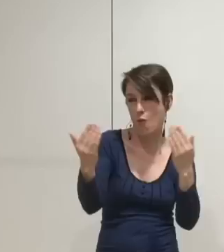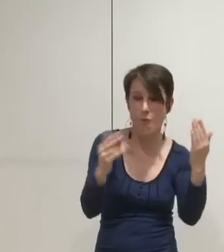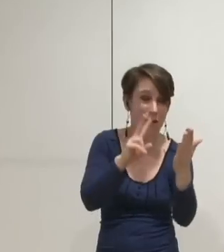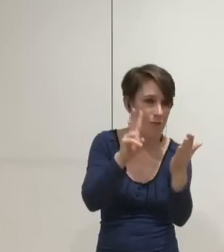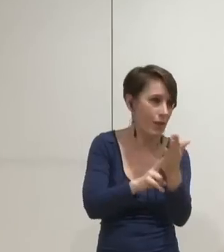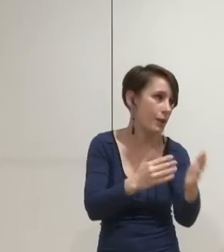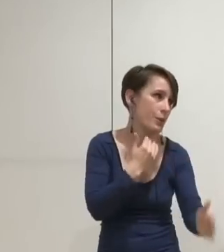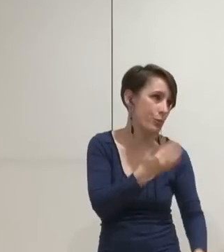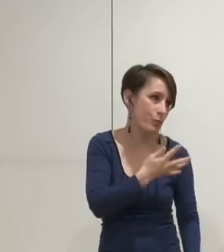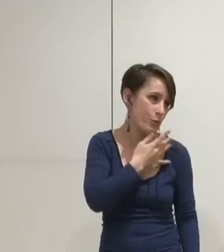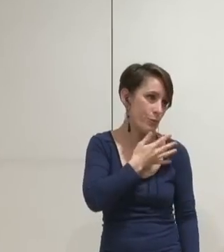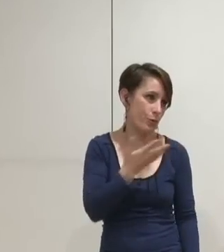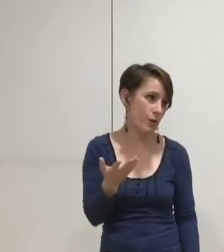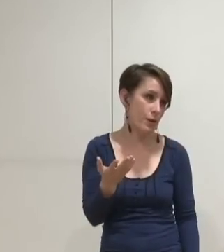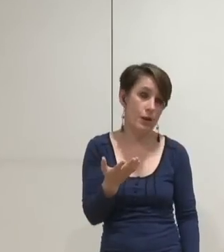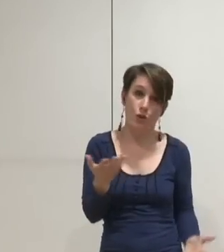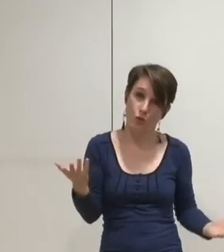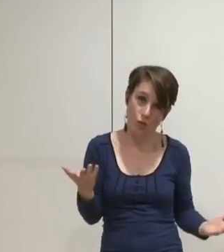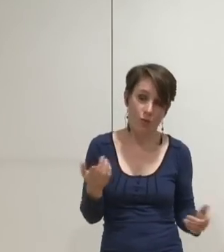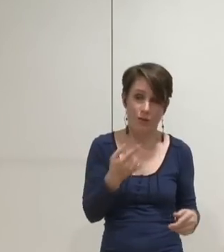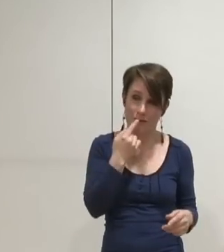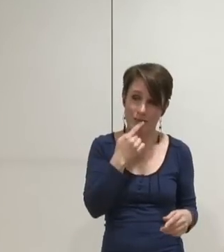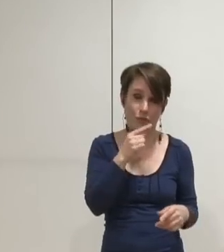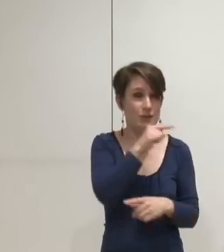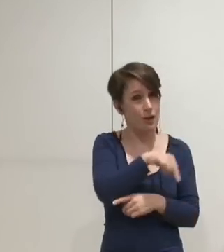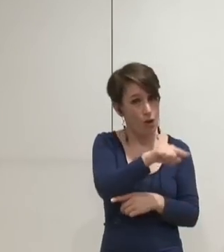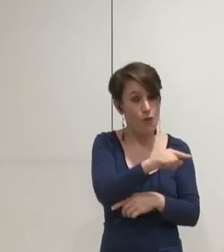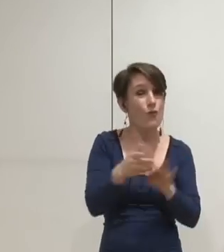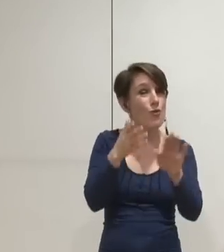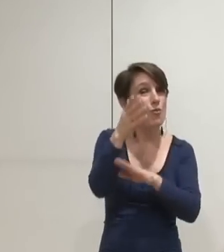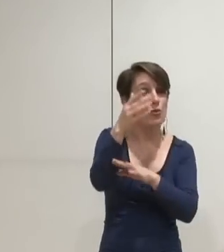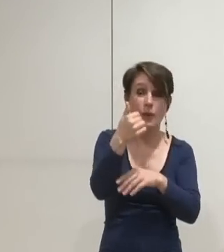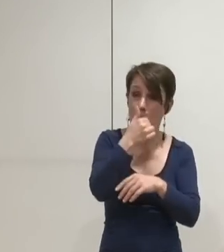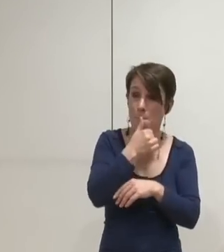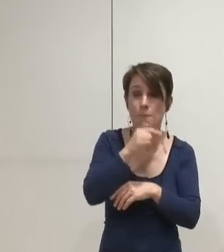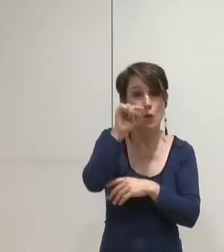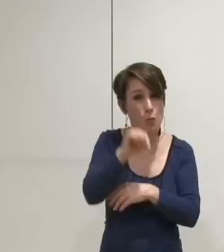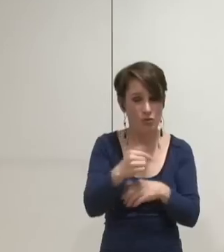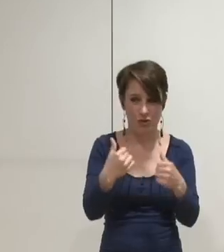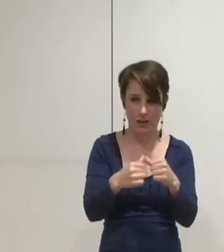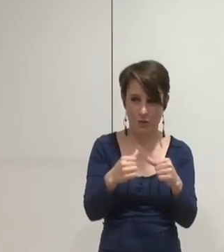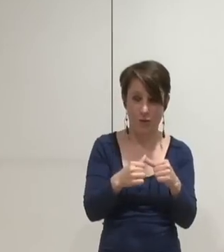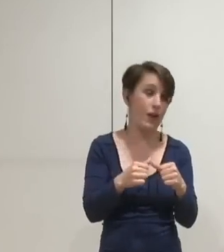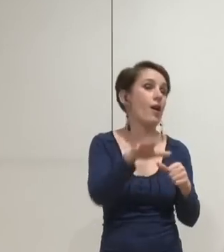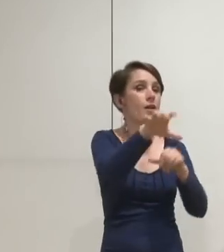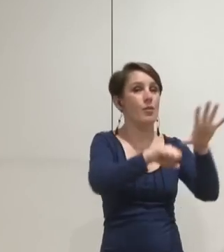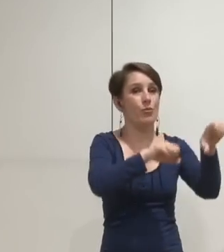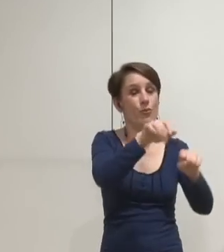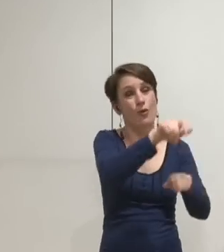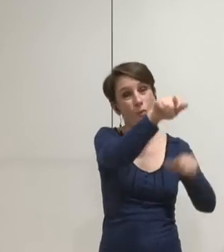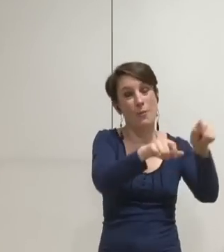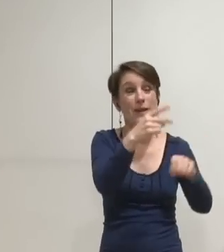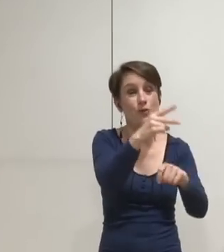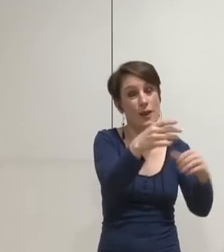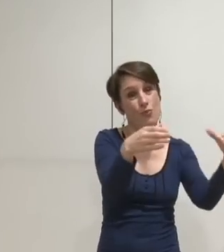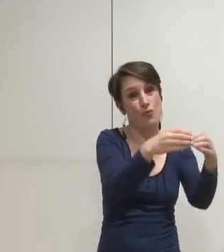pas donc d'autre choix que de reprendre le personnel du groupement ce groupement là sans pouvoir compter forcément